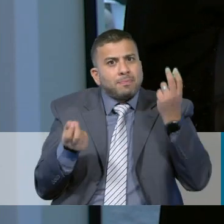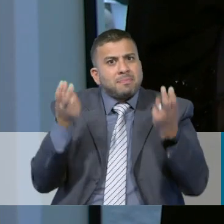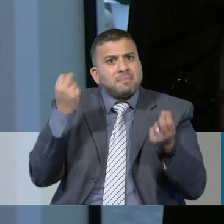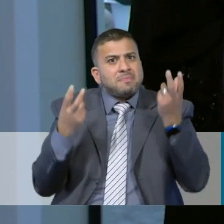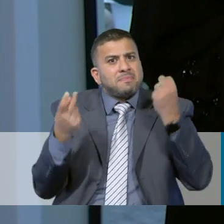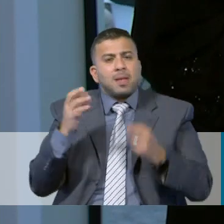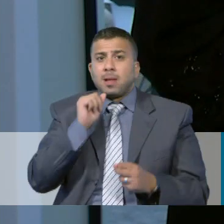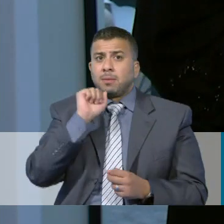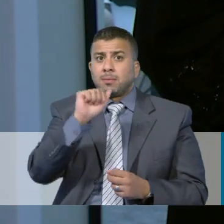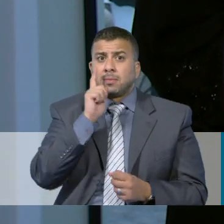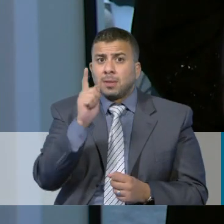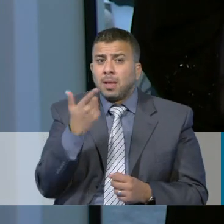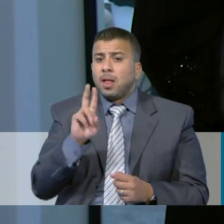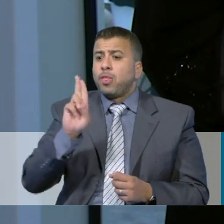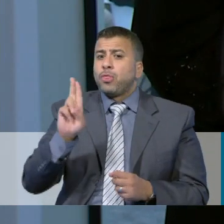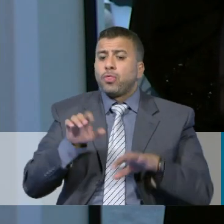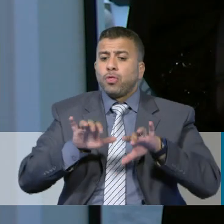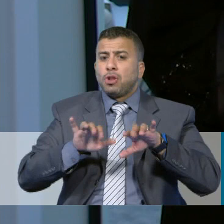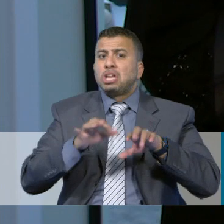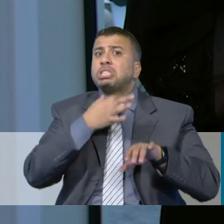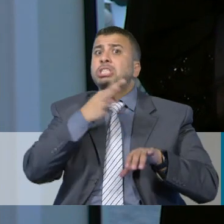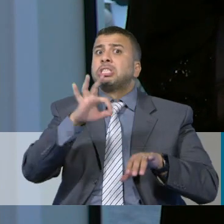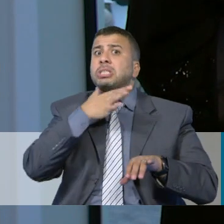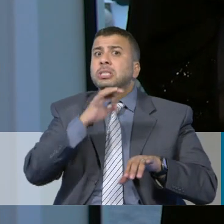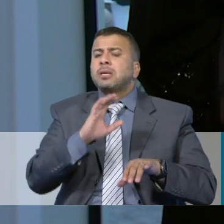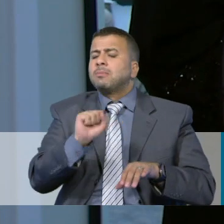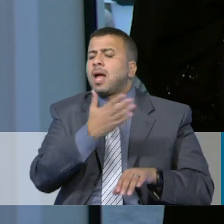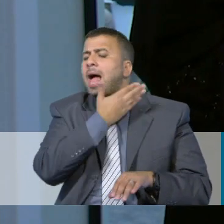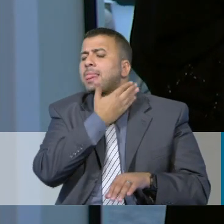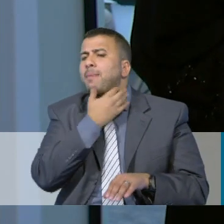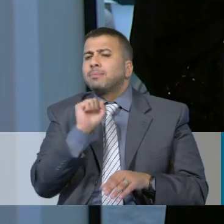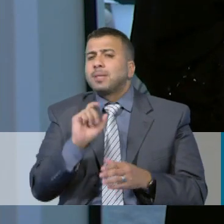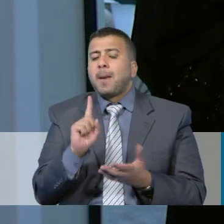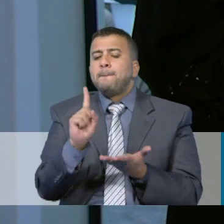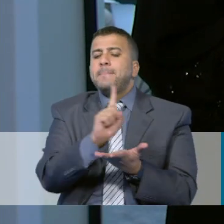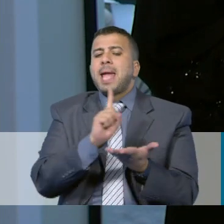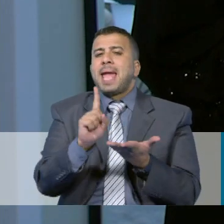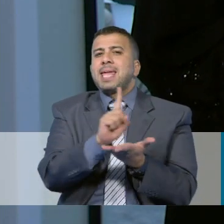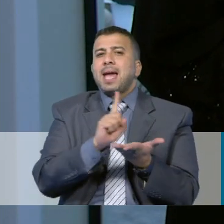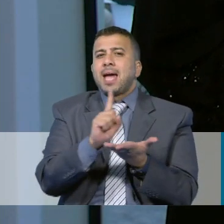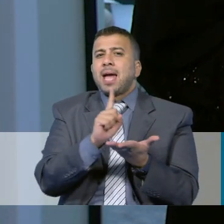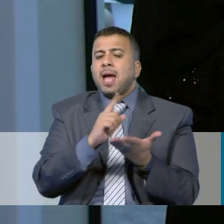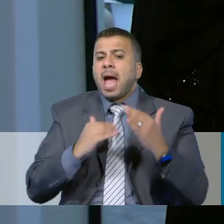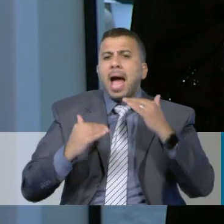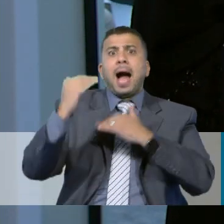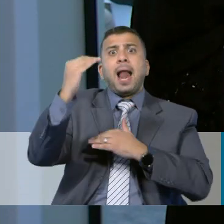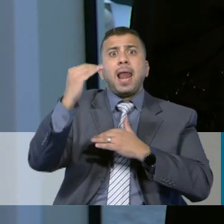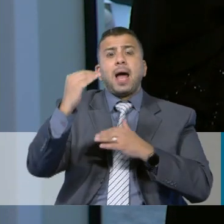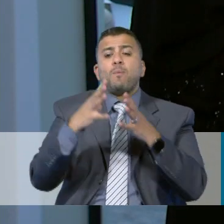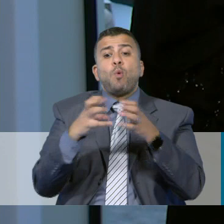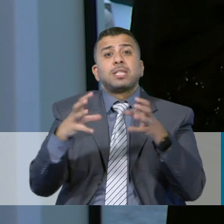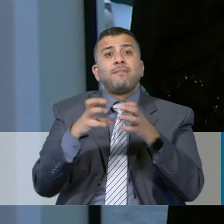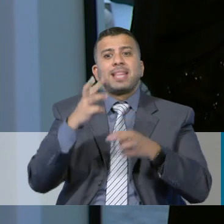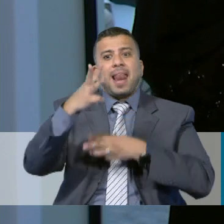سلط الضوء على التكنولوجيا الحديثة في الخدمات البيئية والتي تشمل أعلى المواصفات